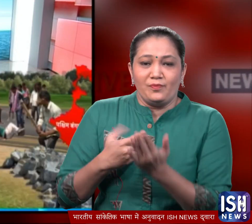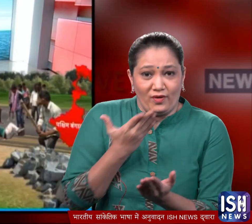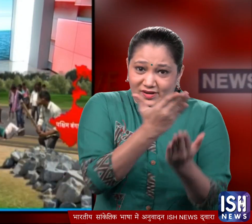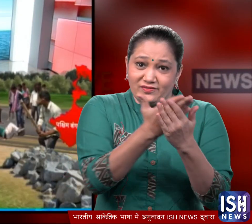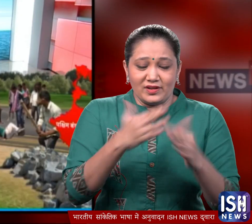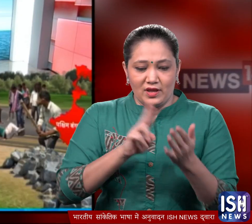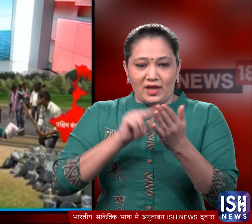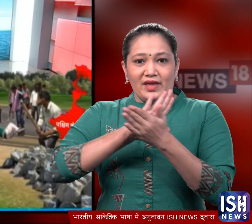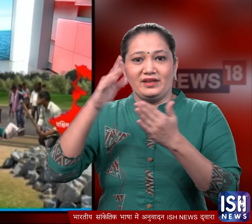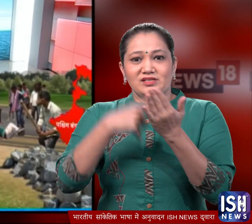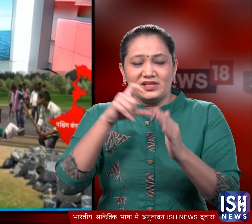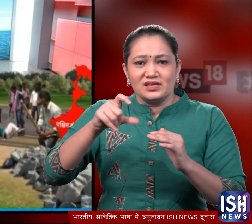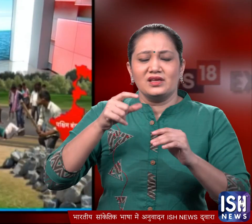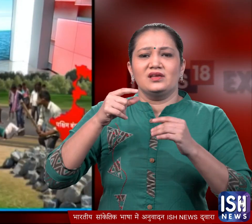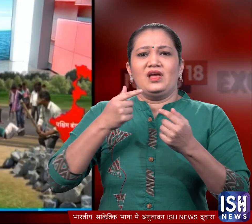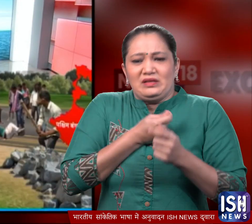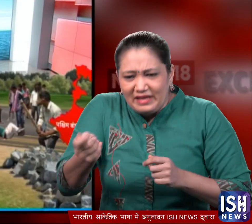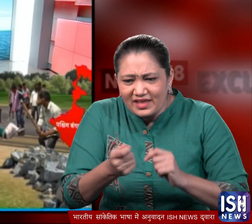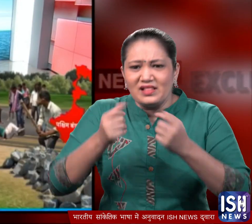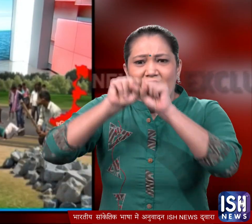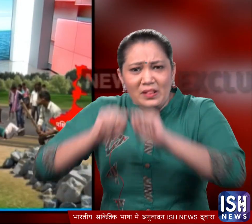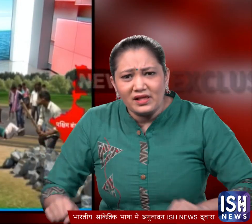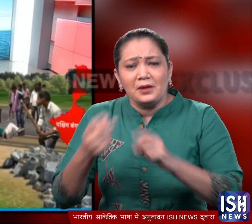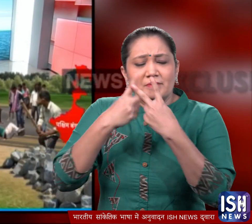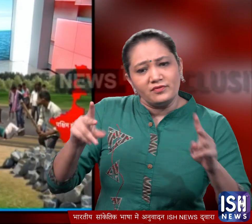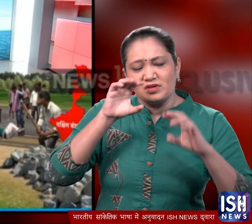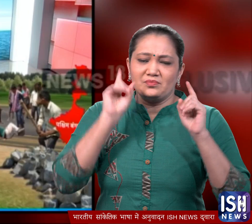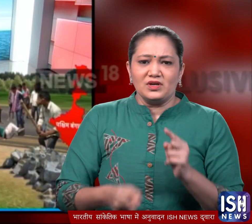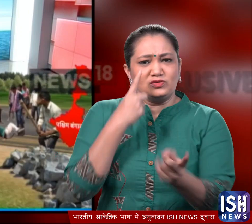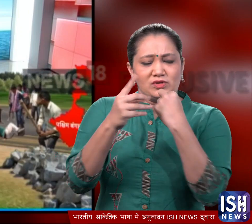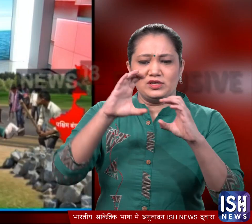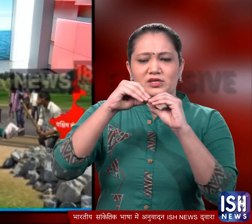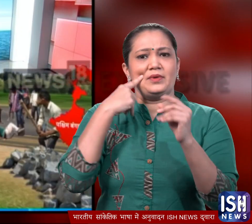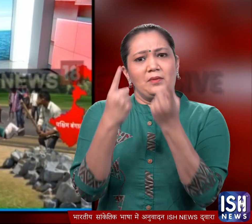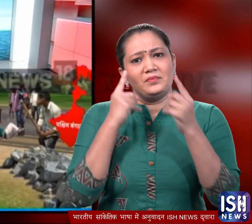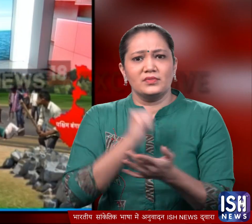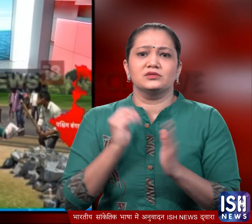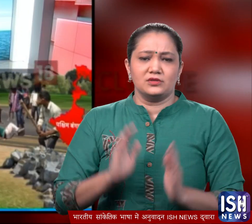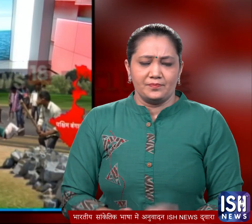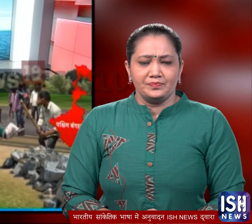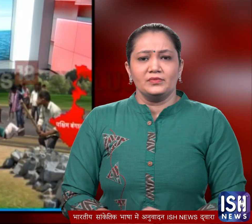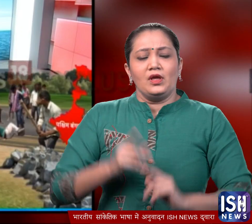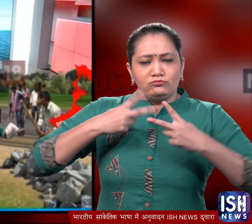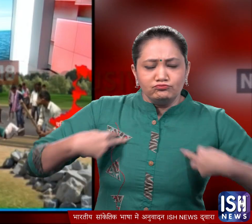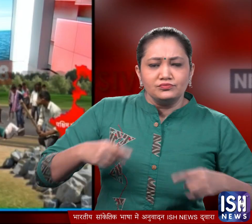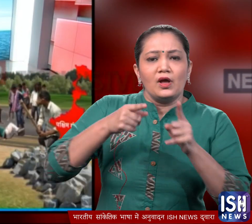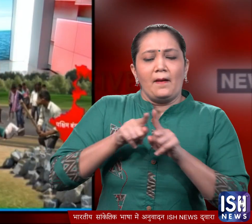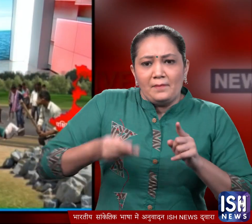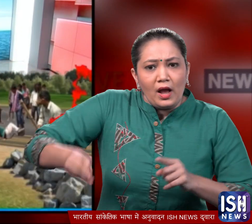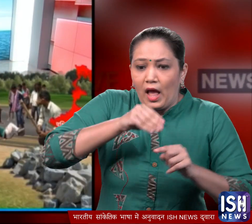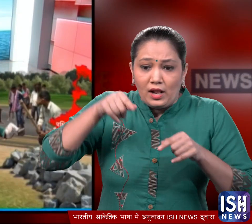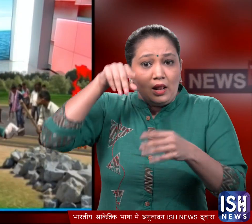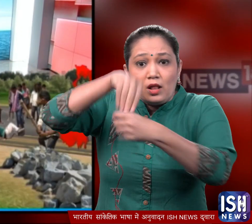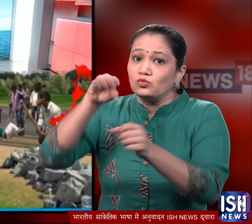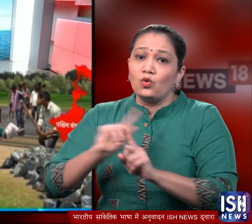में एनएचआरसी ने हत्या और रेप जैसी घटनाओं की जांच सीबीआई से करवाने की बात कही और इन मामलों की अदालती सुनवाई बंगाल से